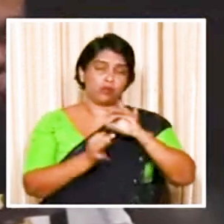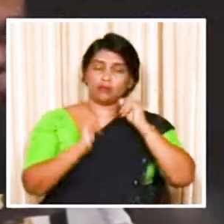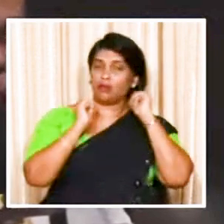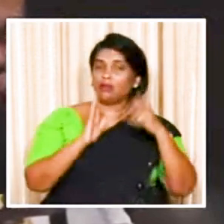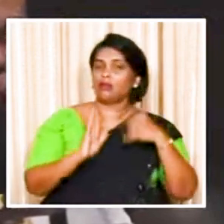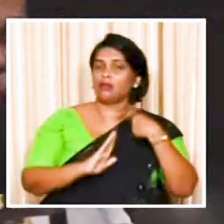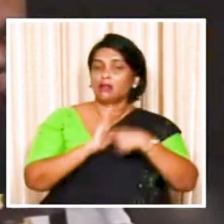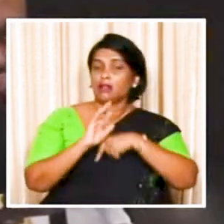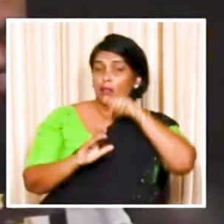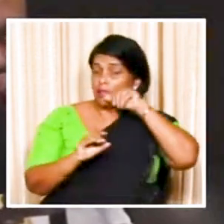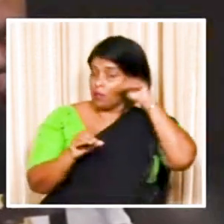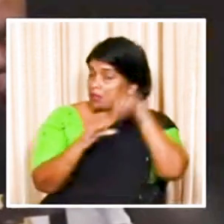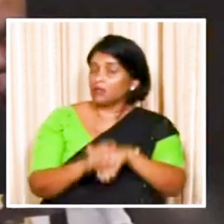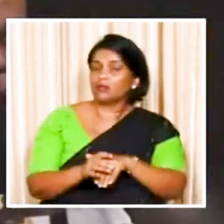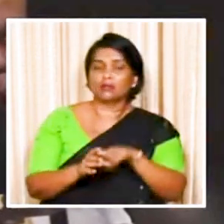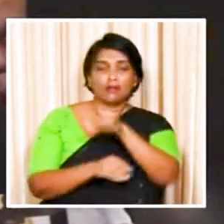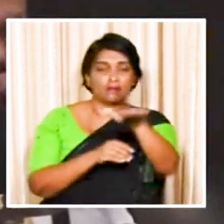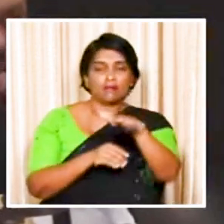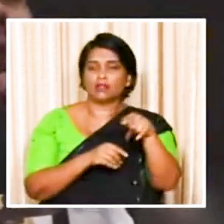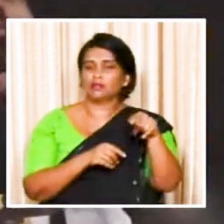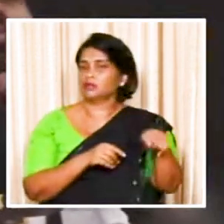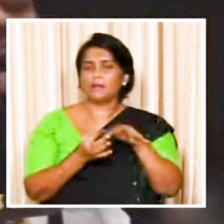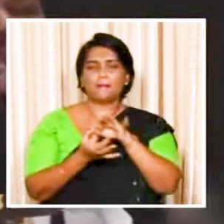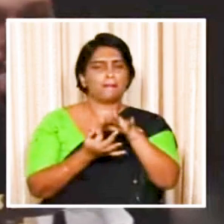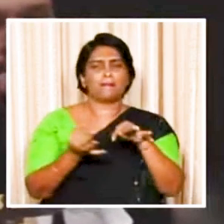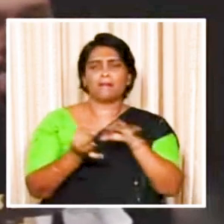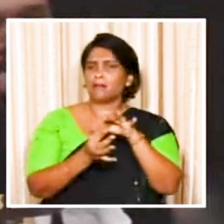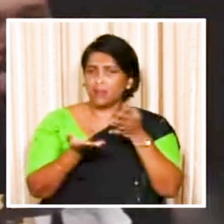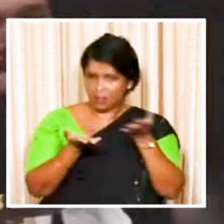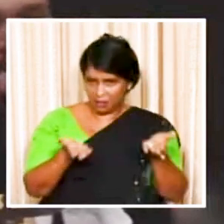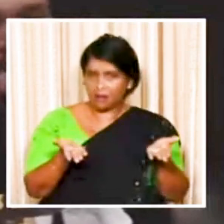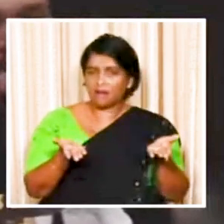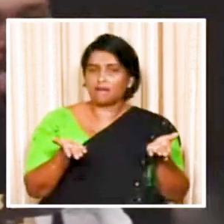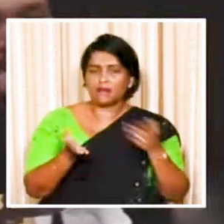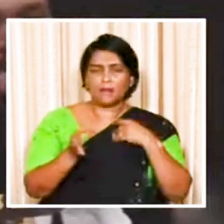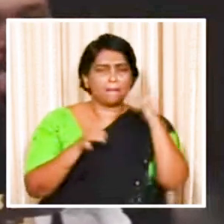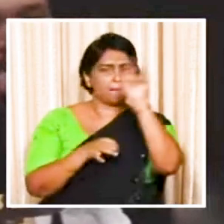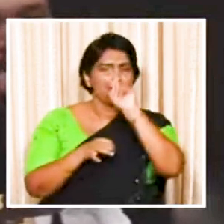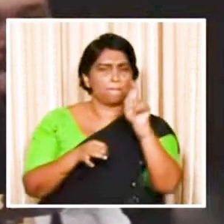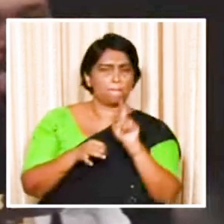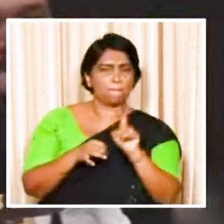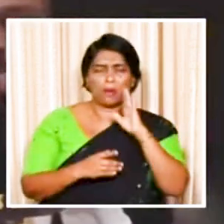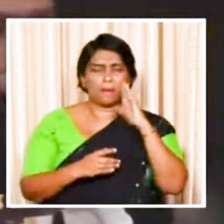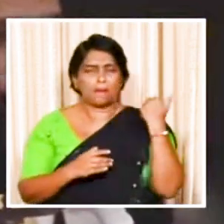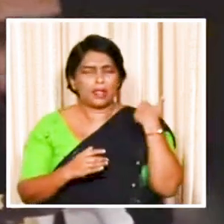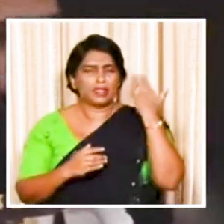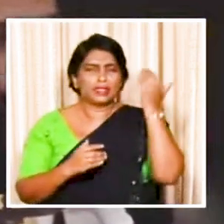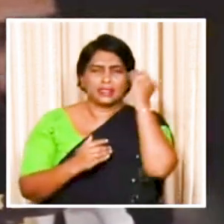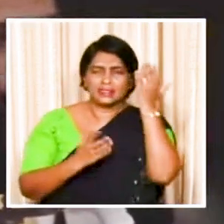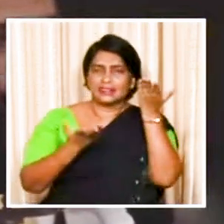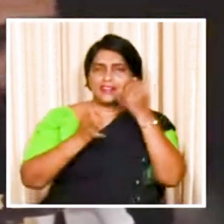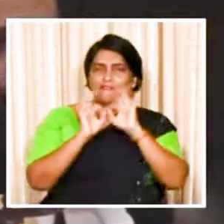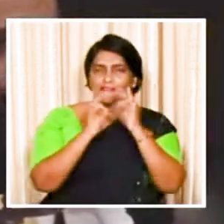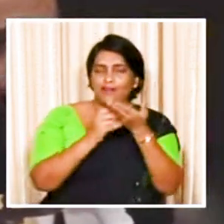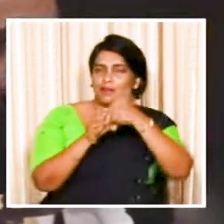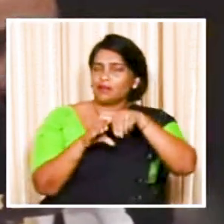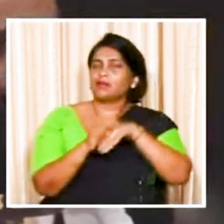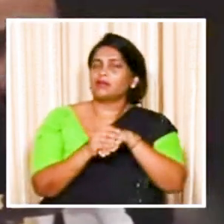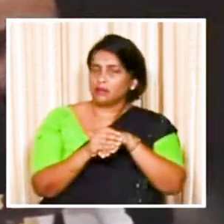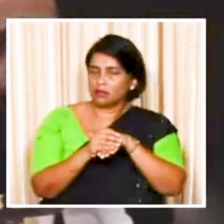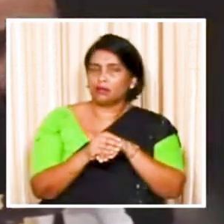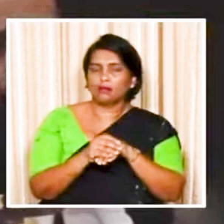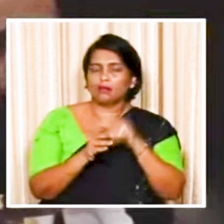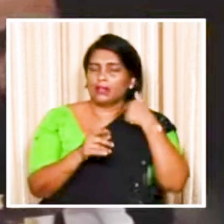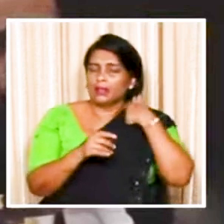மனநிலைகளை மாத்துங்க. தாங்கள் தங்களுடைய குடும்பத்திலே இறந்து போன தங்களுடைய உறவுகளை, பிள்ளைகளை ஒரு கற்பூரமோ மெழுகுவர்த்தியோ